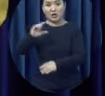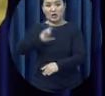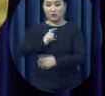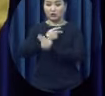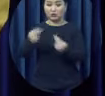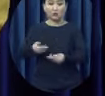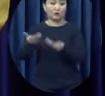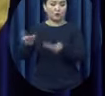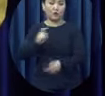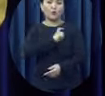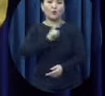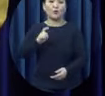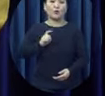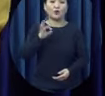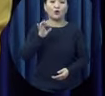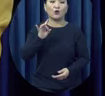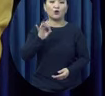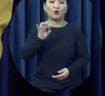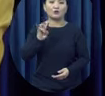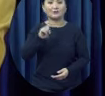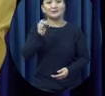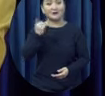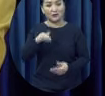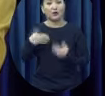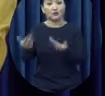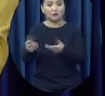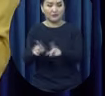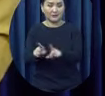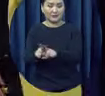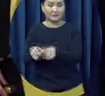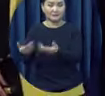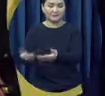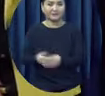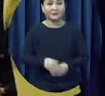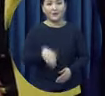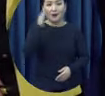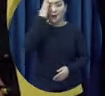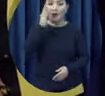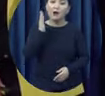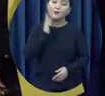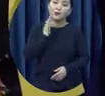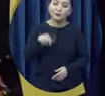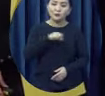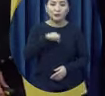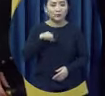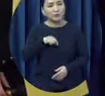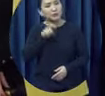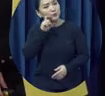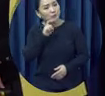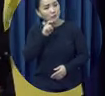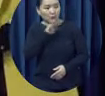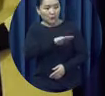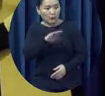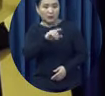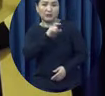хүүхдийн хувийн орон зайг олгож байгаа хэрэг гэж ойлгож болно. А хувийн орон зай олгосноор эцэг эхчүүд хүсэж байгаа нөгөө хүүхэд маань хариуцлагатай